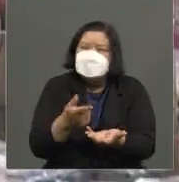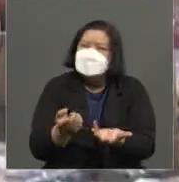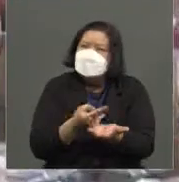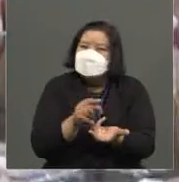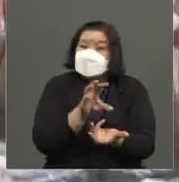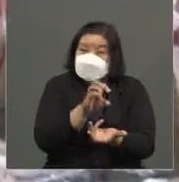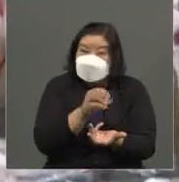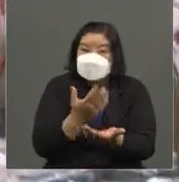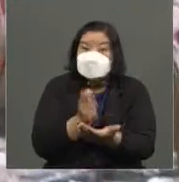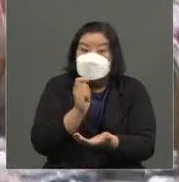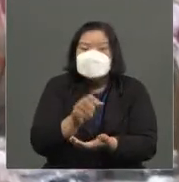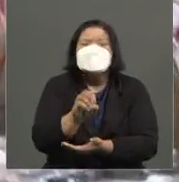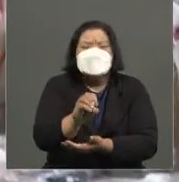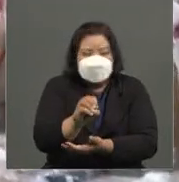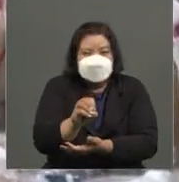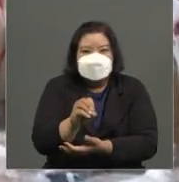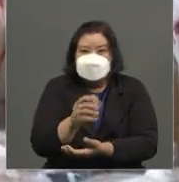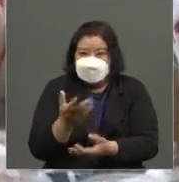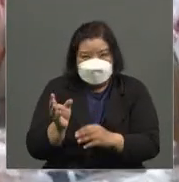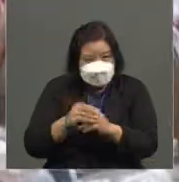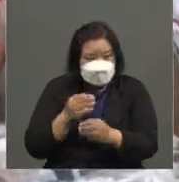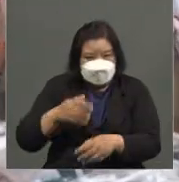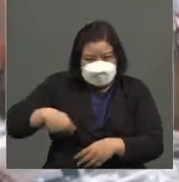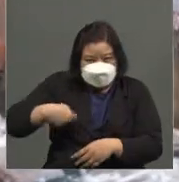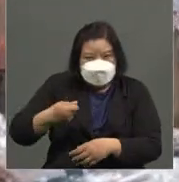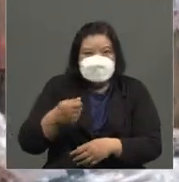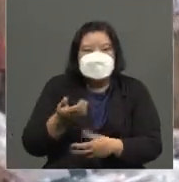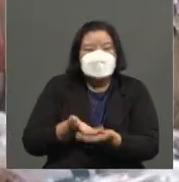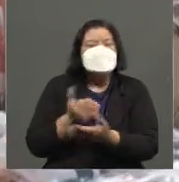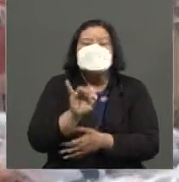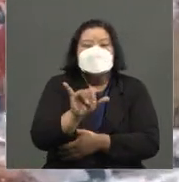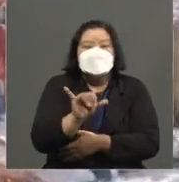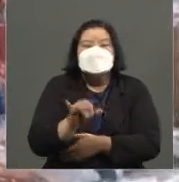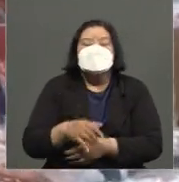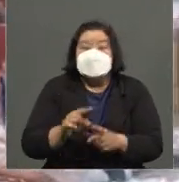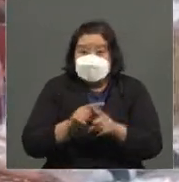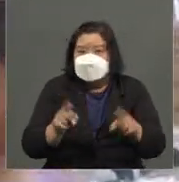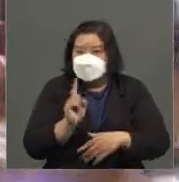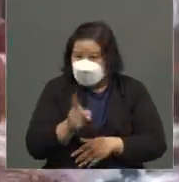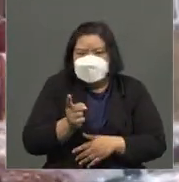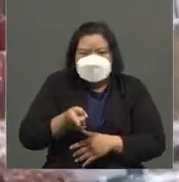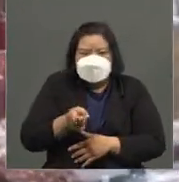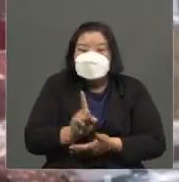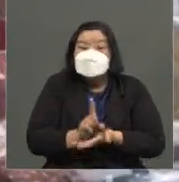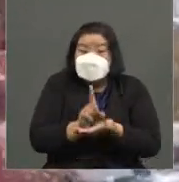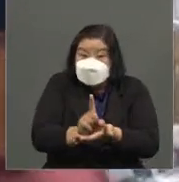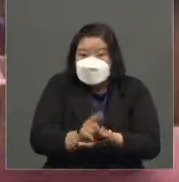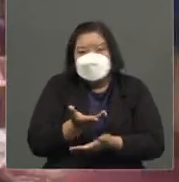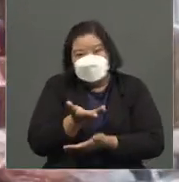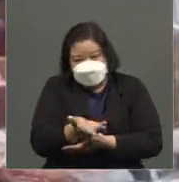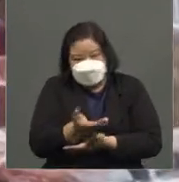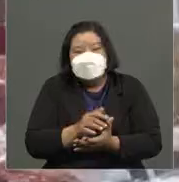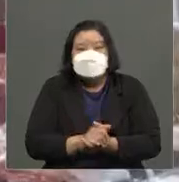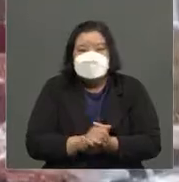ซึ่งก็เป็นราคาเดิมไม่ได้มีการปรับราคาขึ้นและที่เป็นของคู่กันกับประเพณียี่เป็งก็คือโคมลอยฮะ